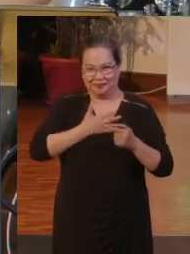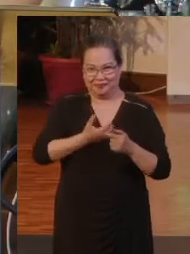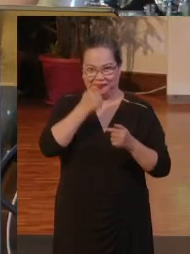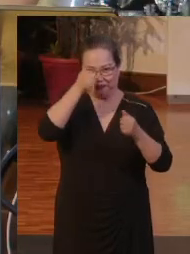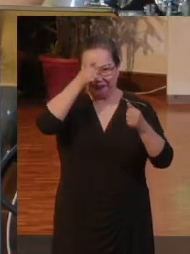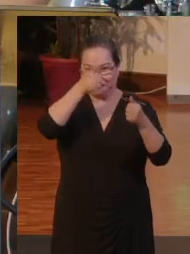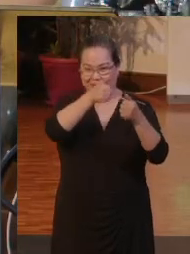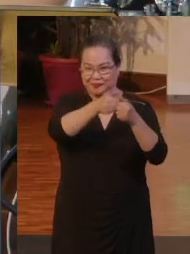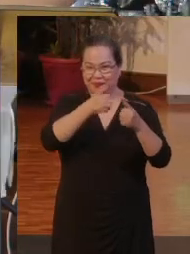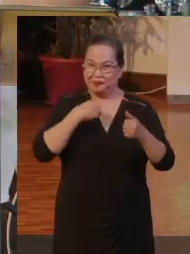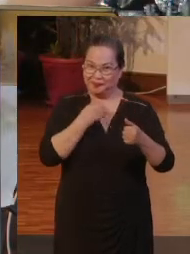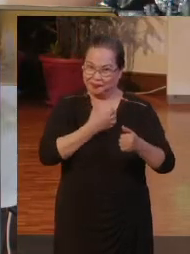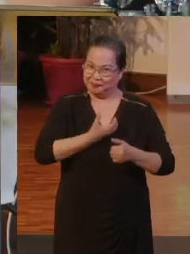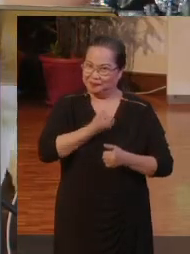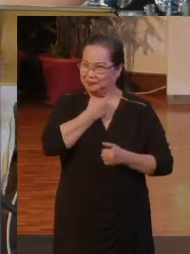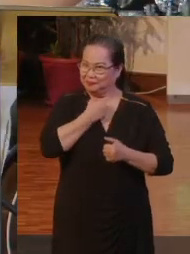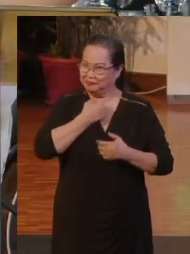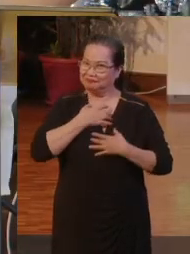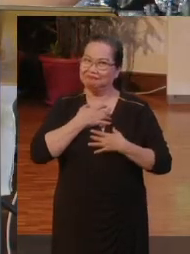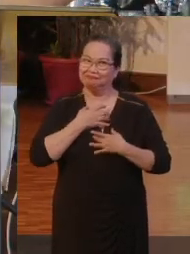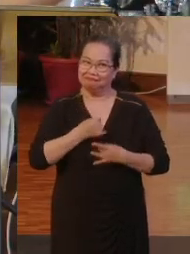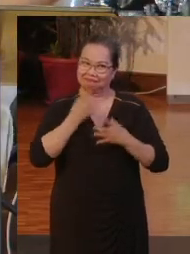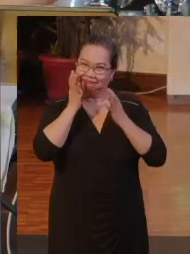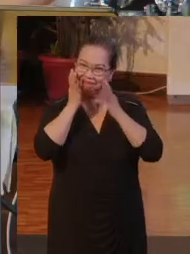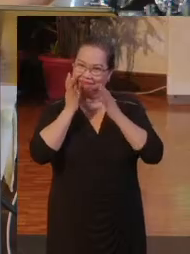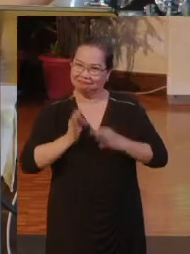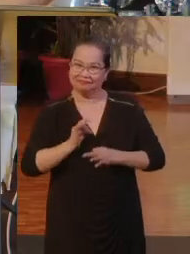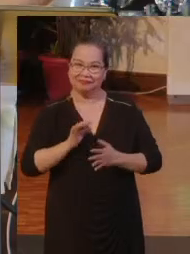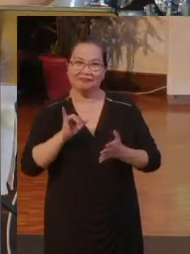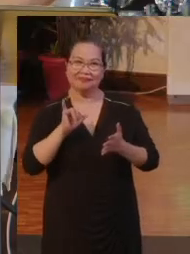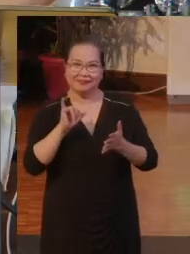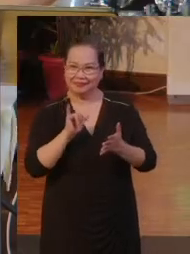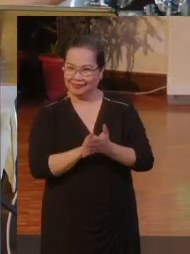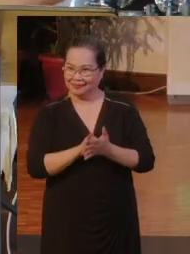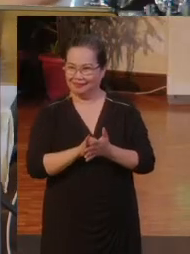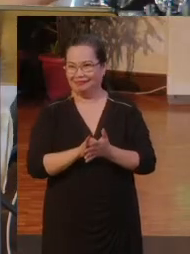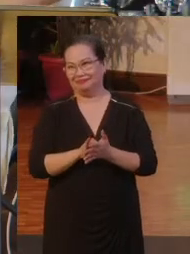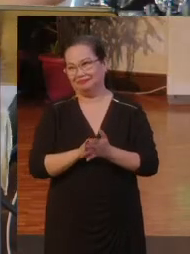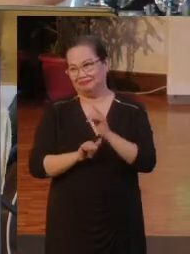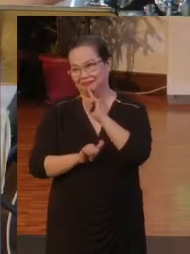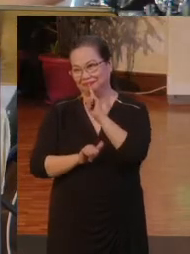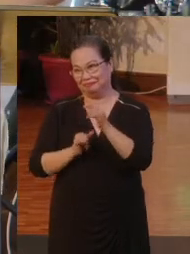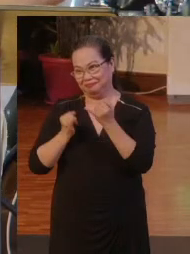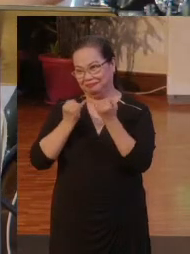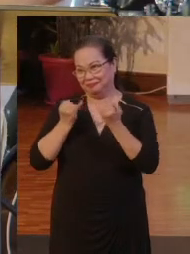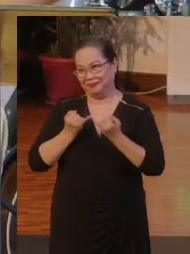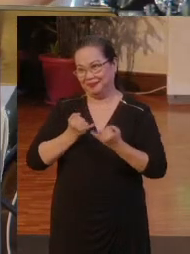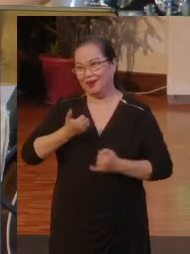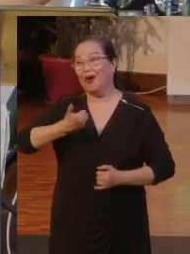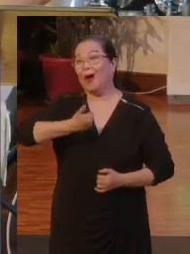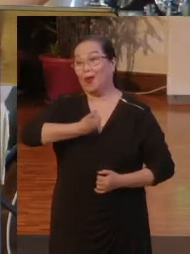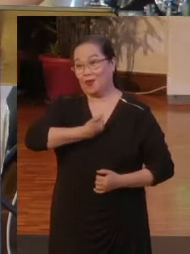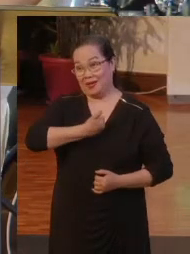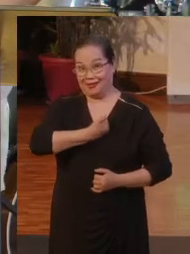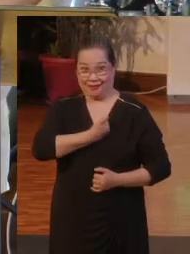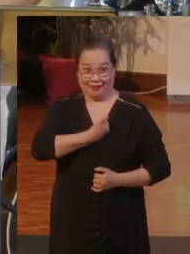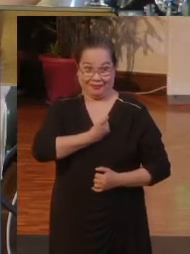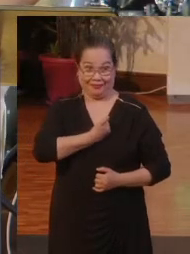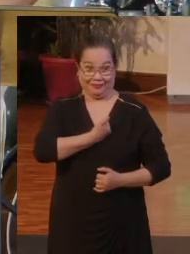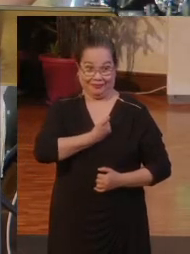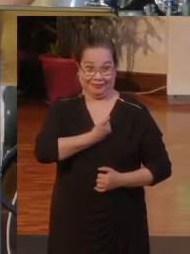sarili nating kagustuhan. Yan ang pinakamatindi nating Diyos-Diyosan. Ang